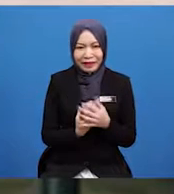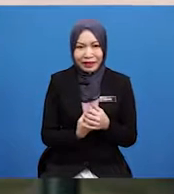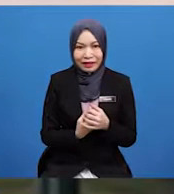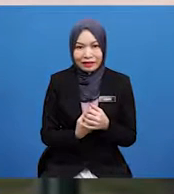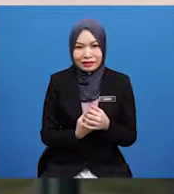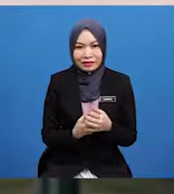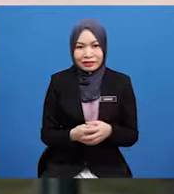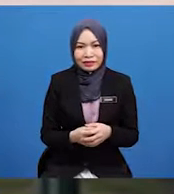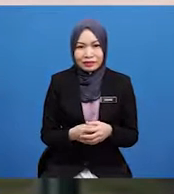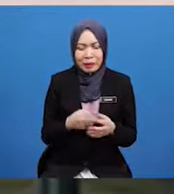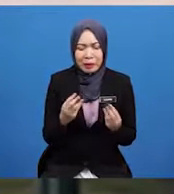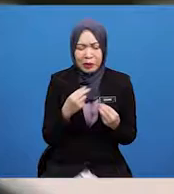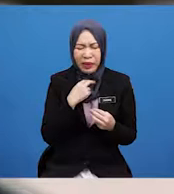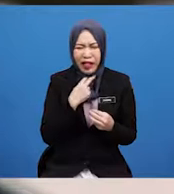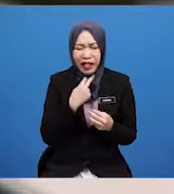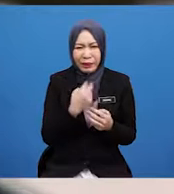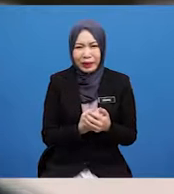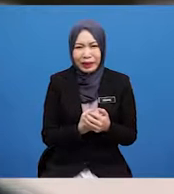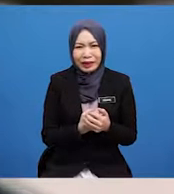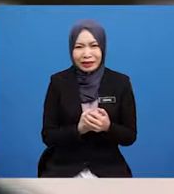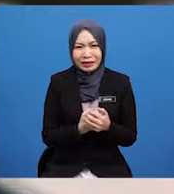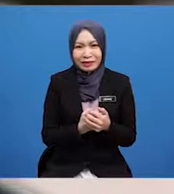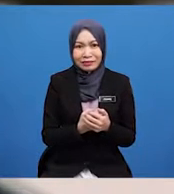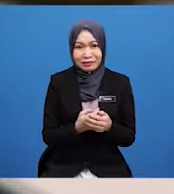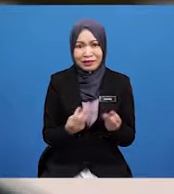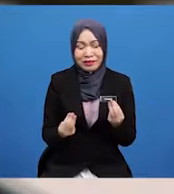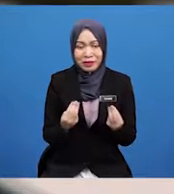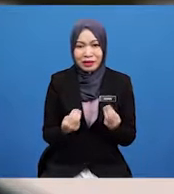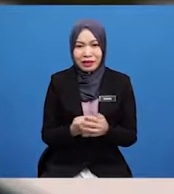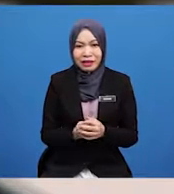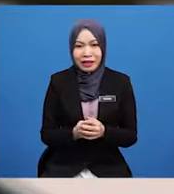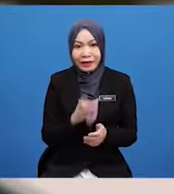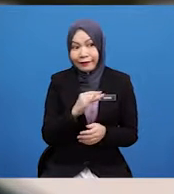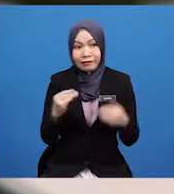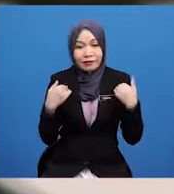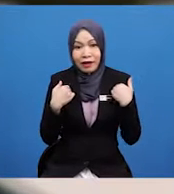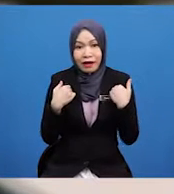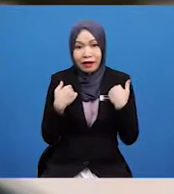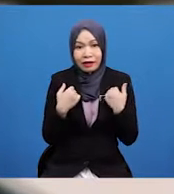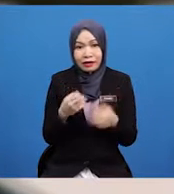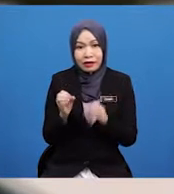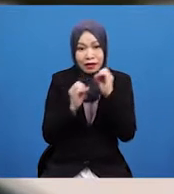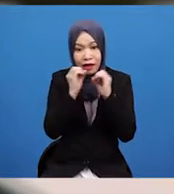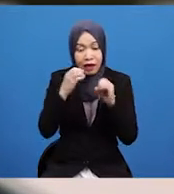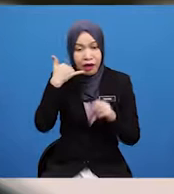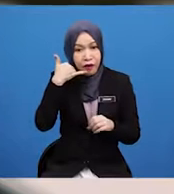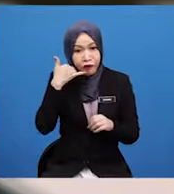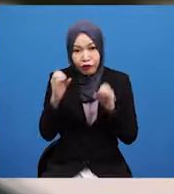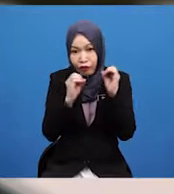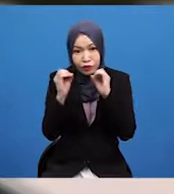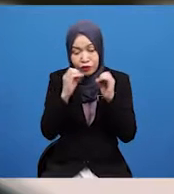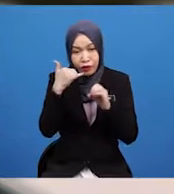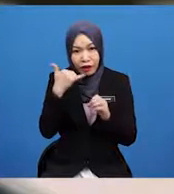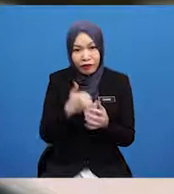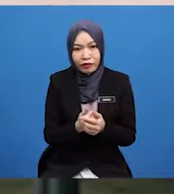menjalani kehidupan pada zaman itu tanpa gadget dan segala kemudahan yang ada pada zaman modern yang